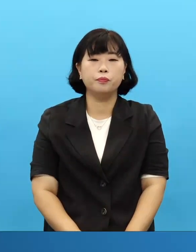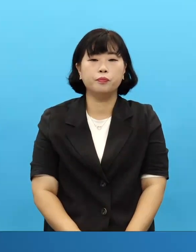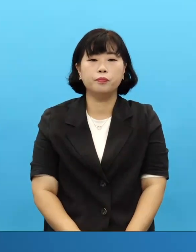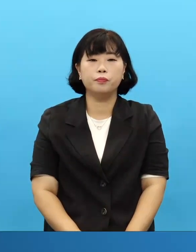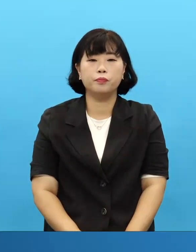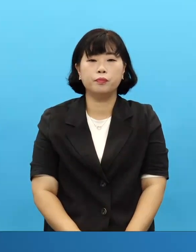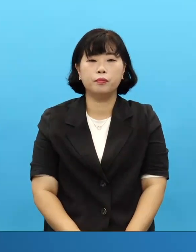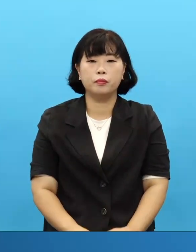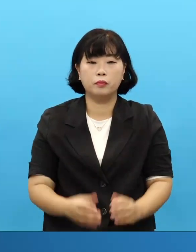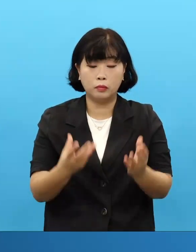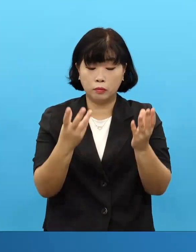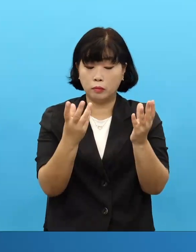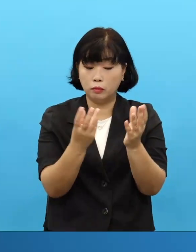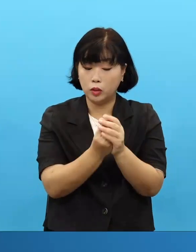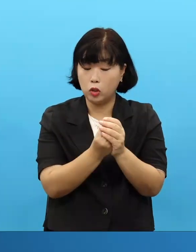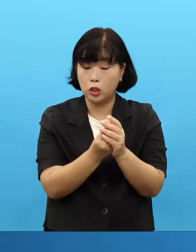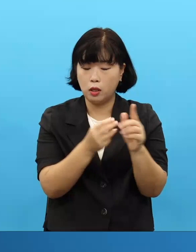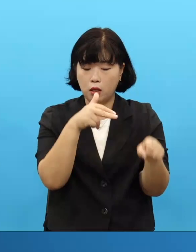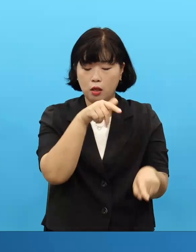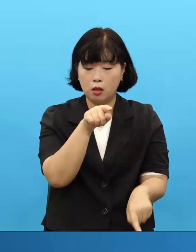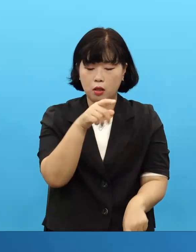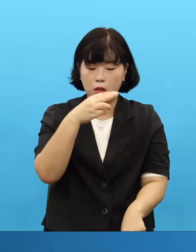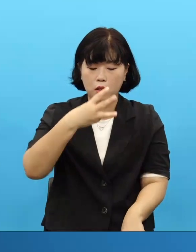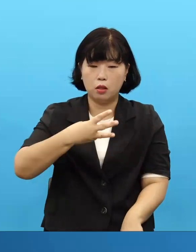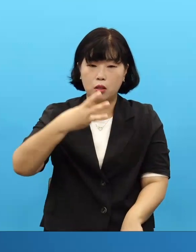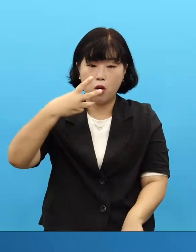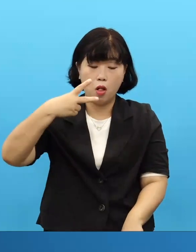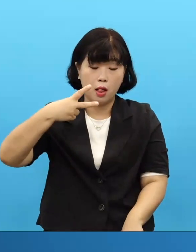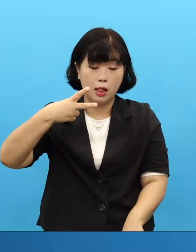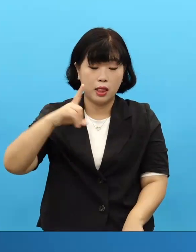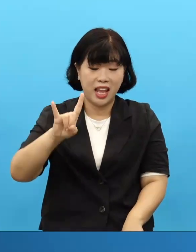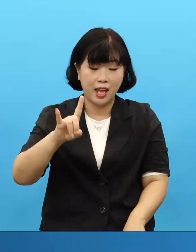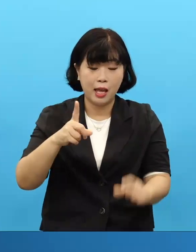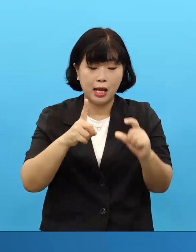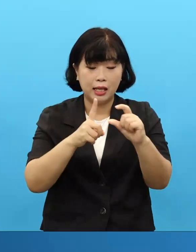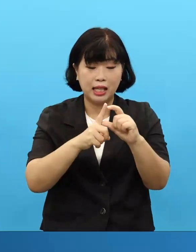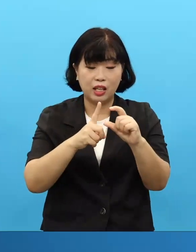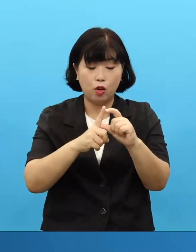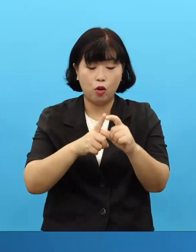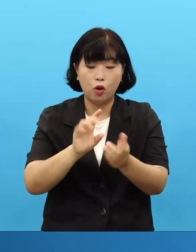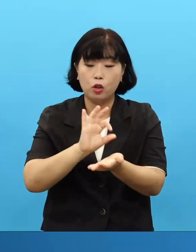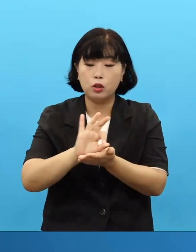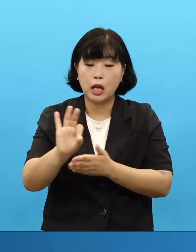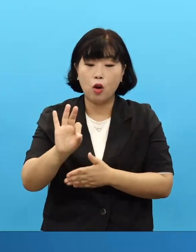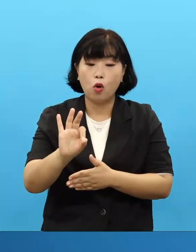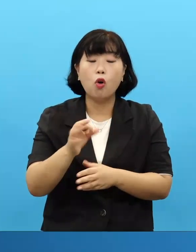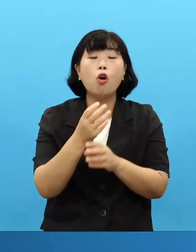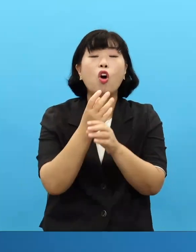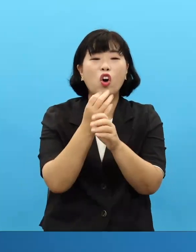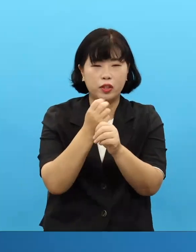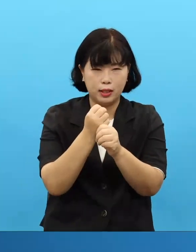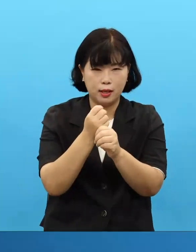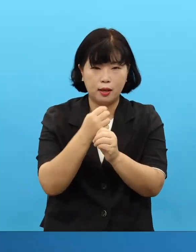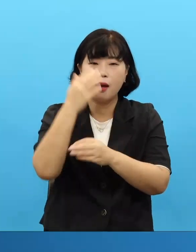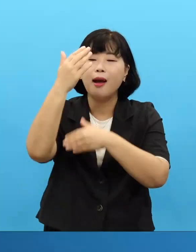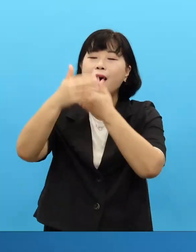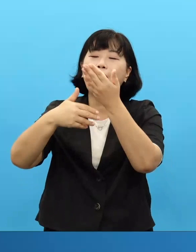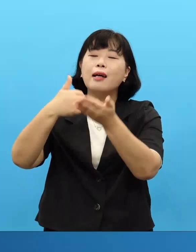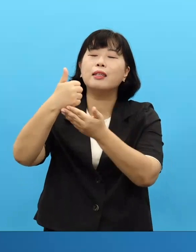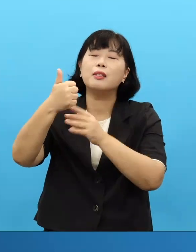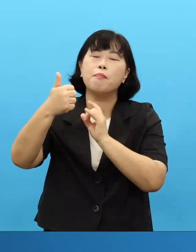절대라고 하는 것은 하나님께만 있습니다. 그렇기 때문에 우리 하나님께 기도하는 거죠. The word absolute only applies to God, and that is why we pray to